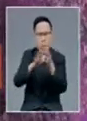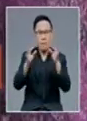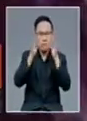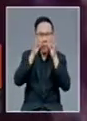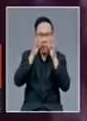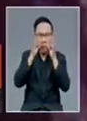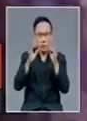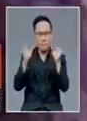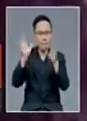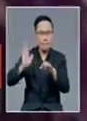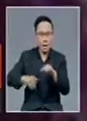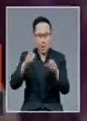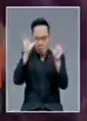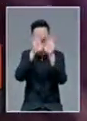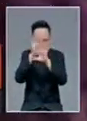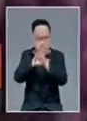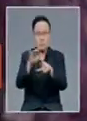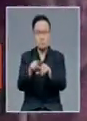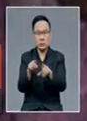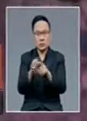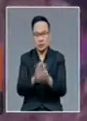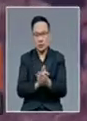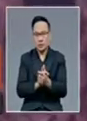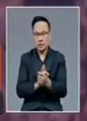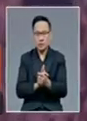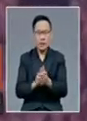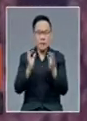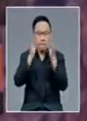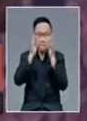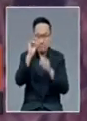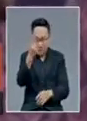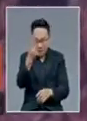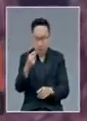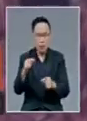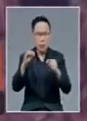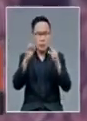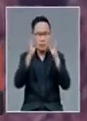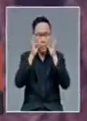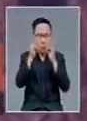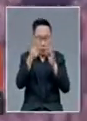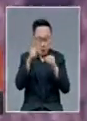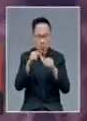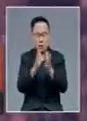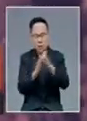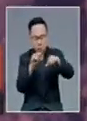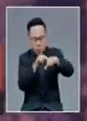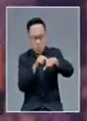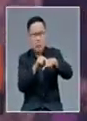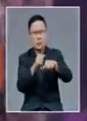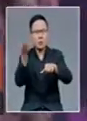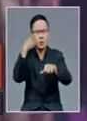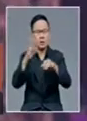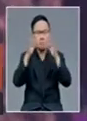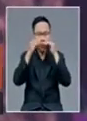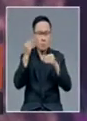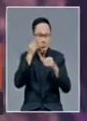ใบหน้าของเจ้าเนี่ยมีเอกลักษณ์ก็คือมีขนบางด้วยหน้าตามีเอกลักษณ์ที่เกิดจากการกลายพันธุ์ของแมวบ้